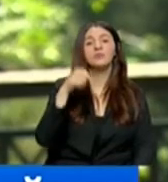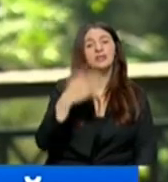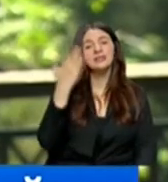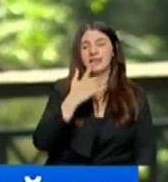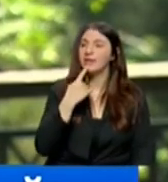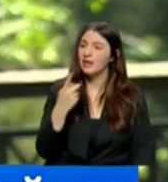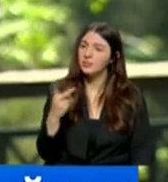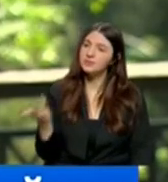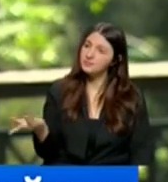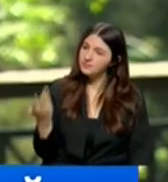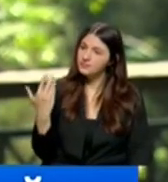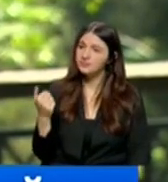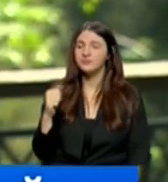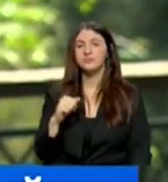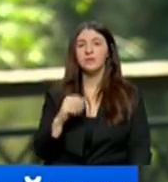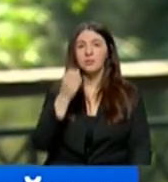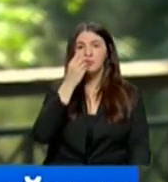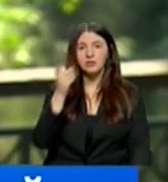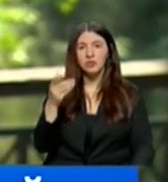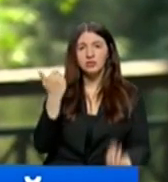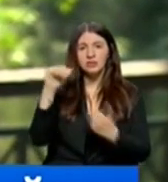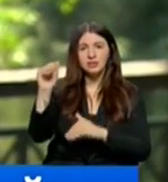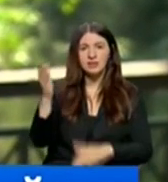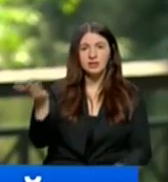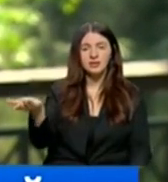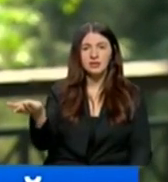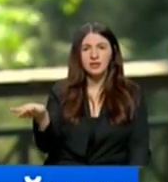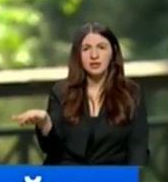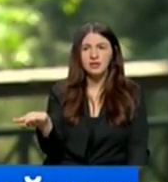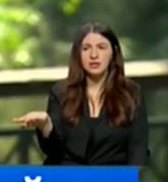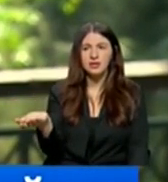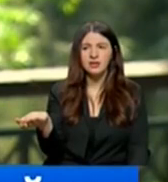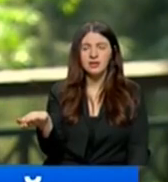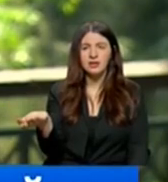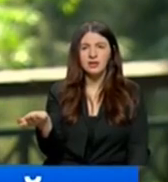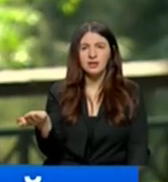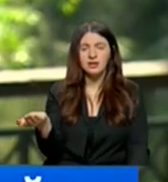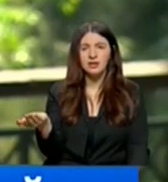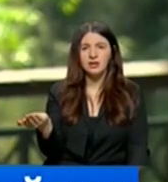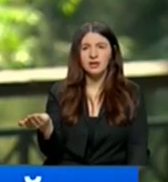siyah diyebilir. Bahçeli de onu destekledi. Hı hı.